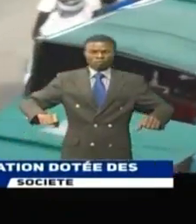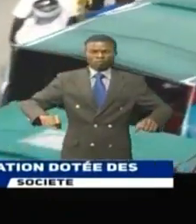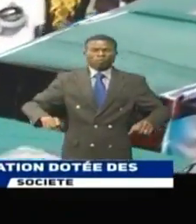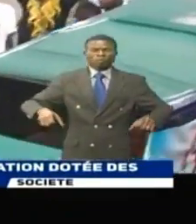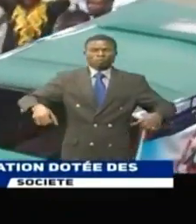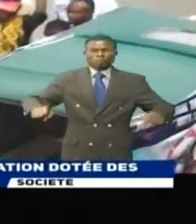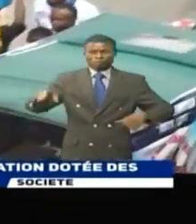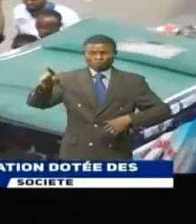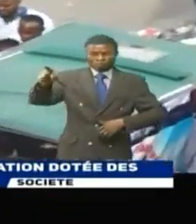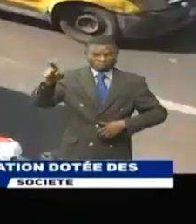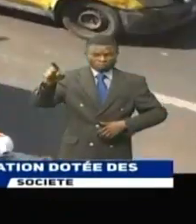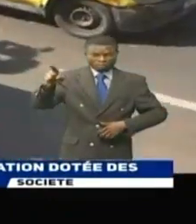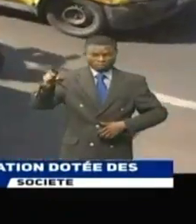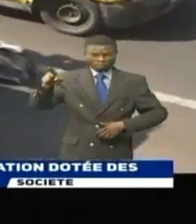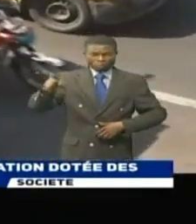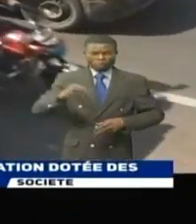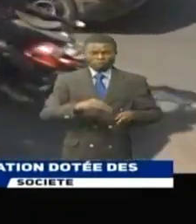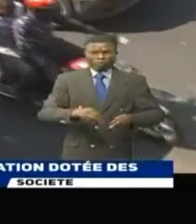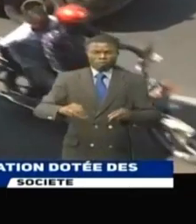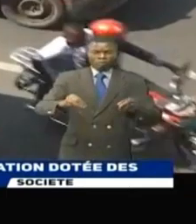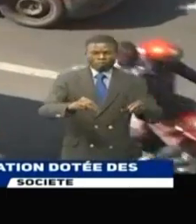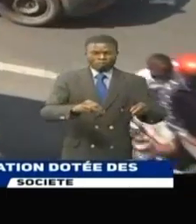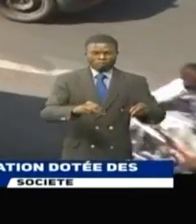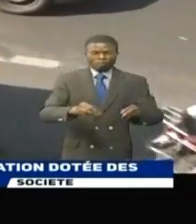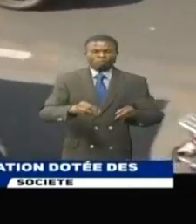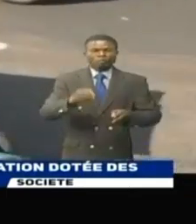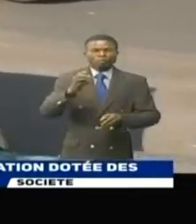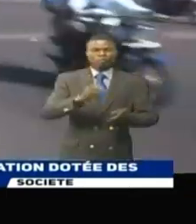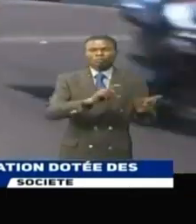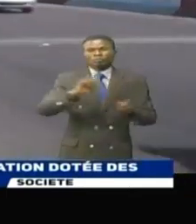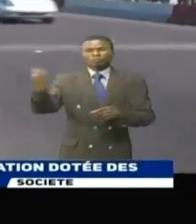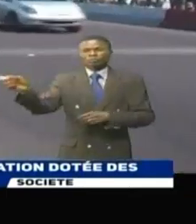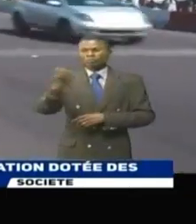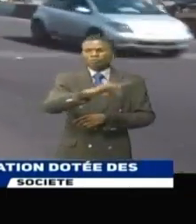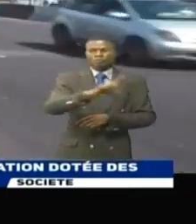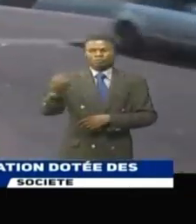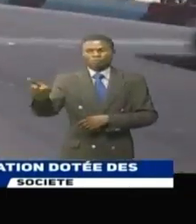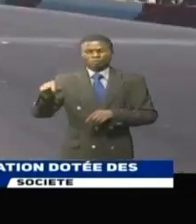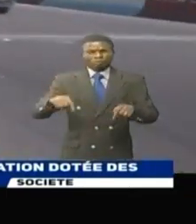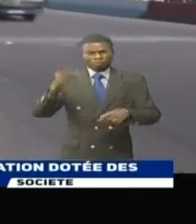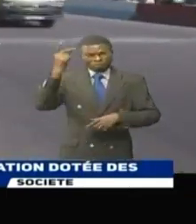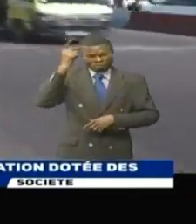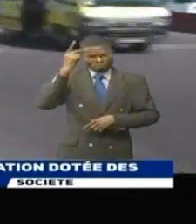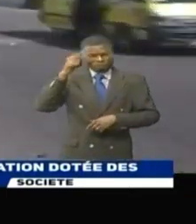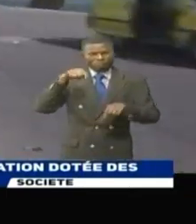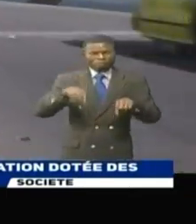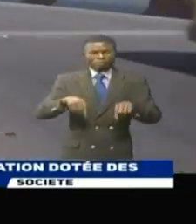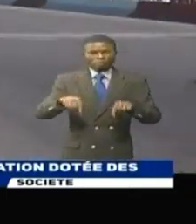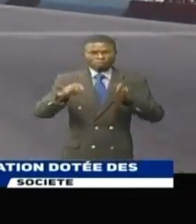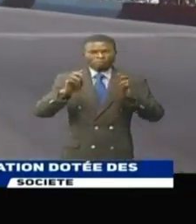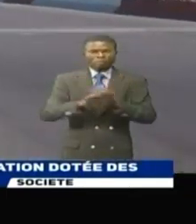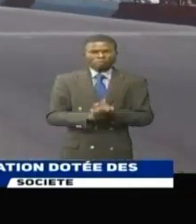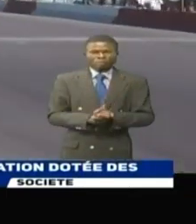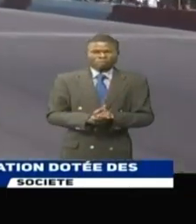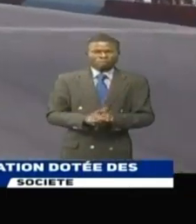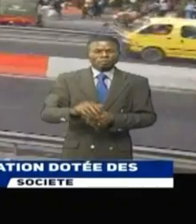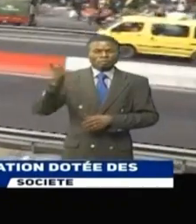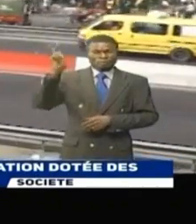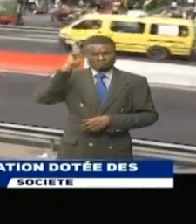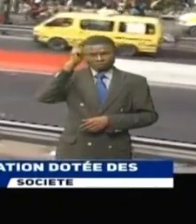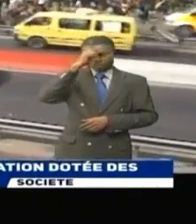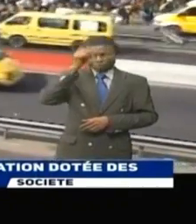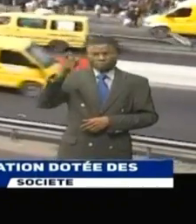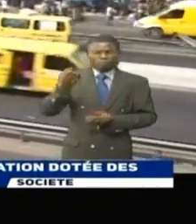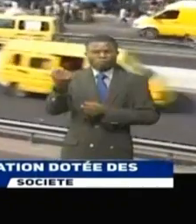pneus constitue l'un des moyens de transport utilisés dans la ville-province Kinshasa et particulièrement dans le coin de la capitale où